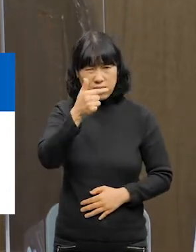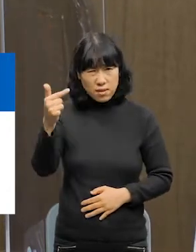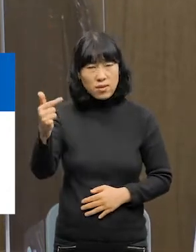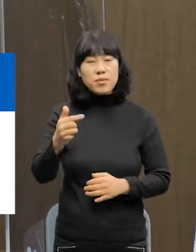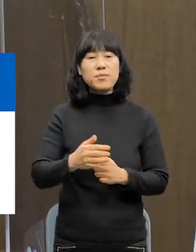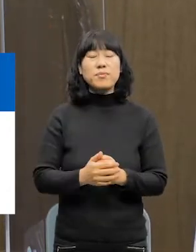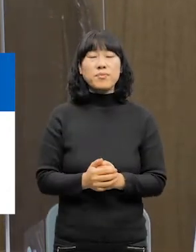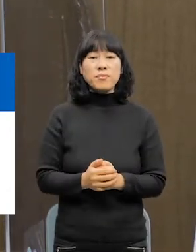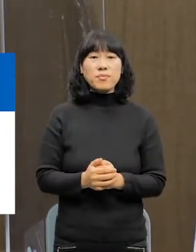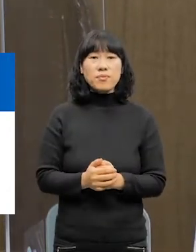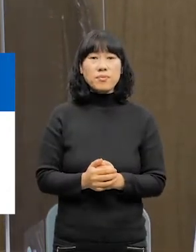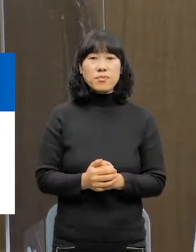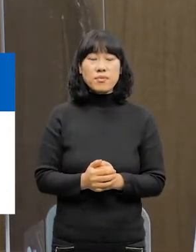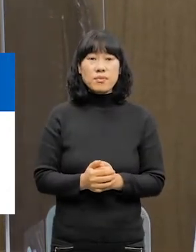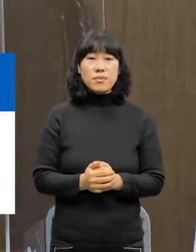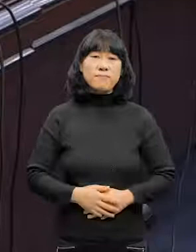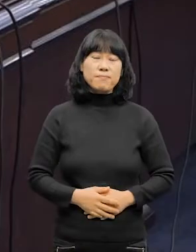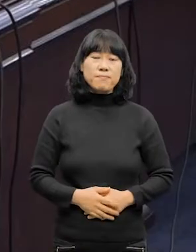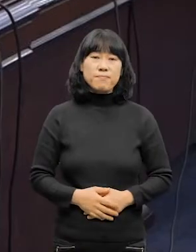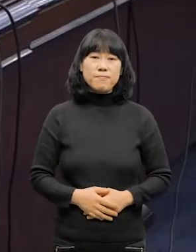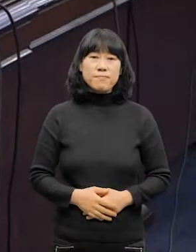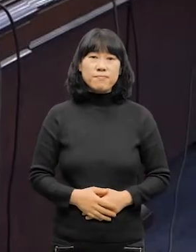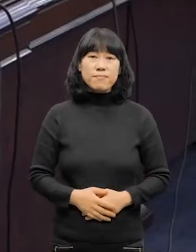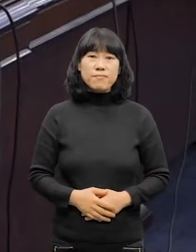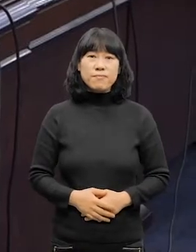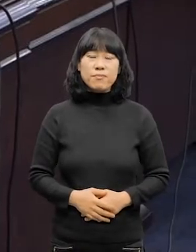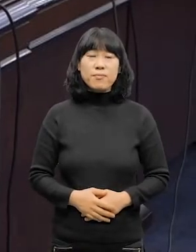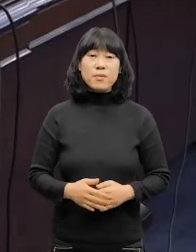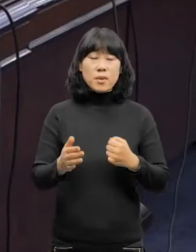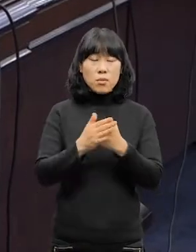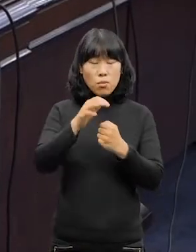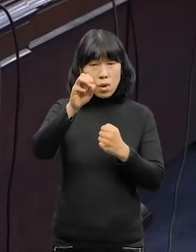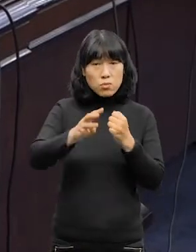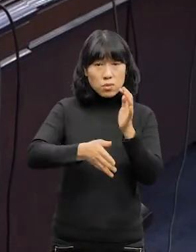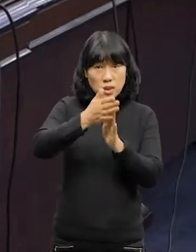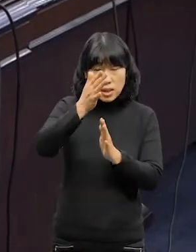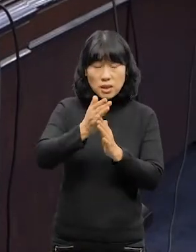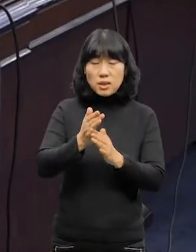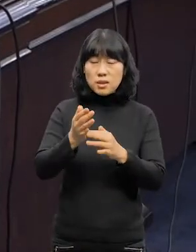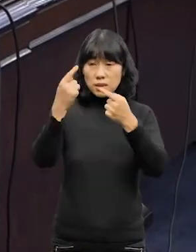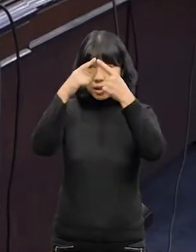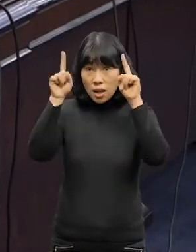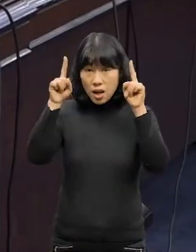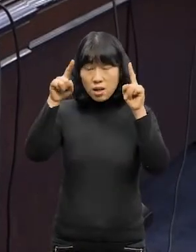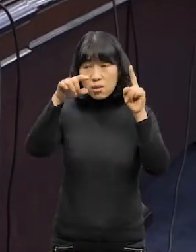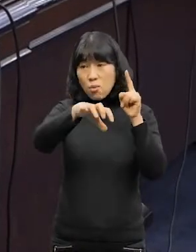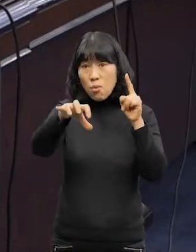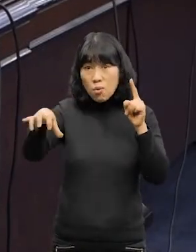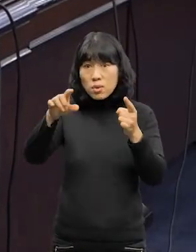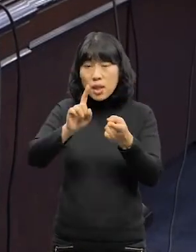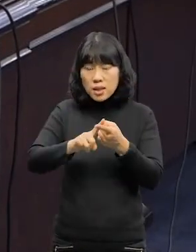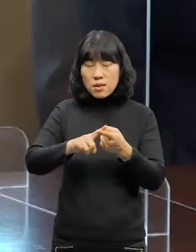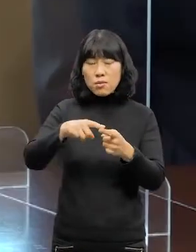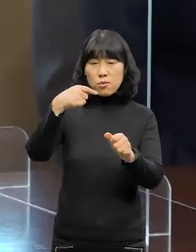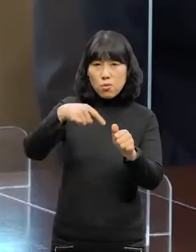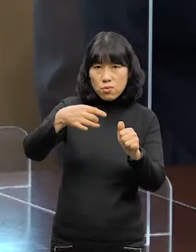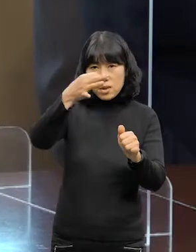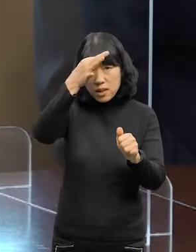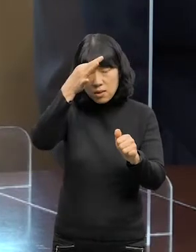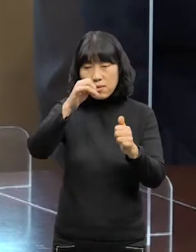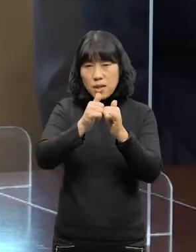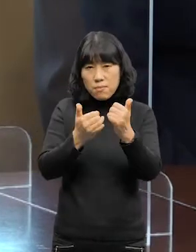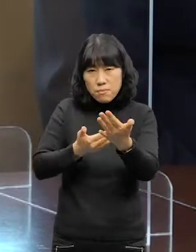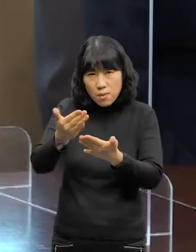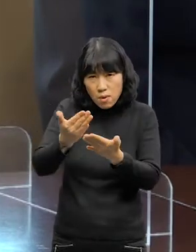도움이 되리라고 생각을 하고요. 이에 따라 광주시와 양 대학은 교육 기술 인력 교류,